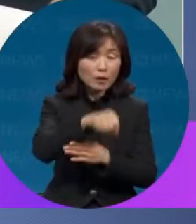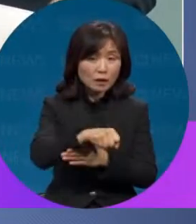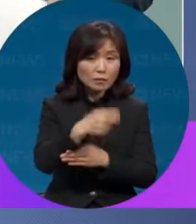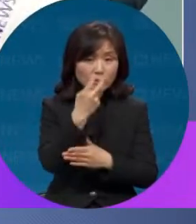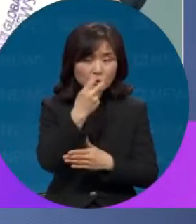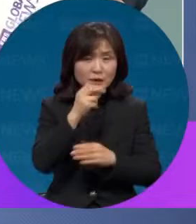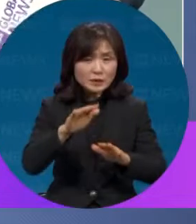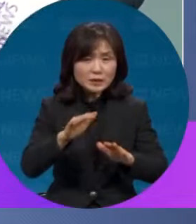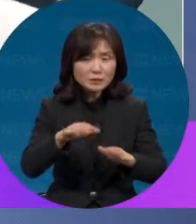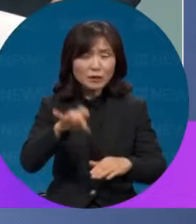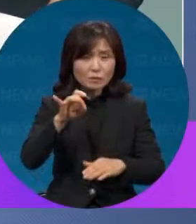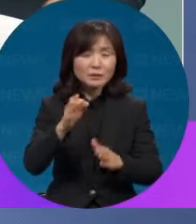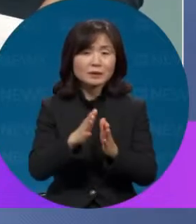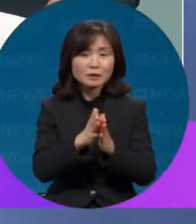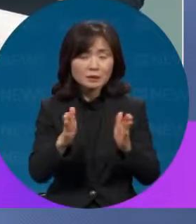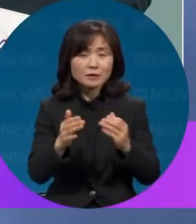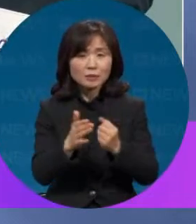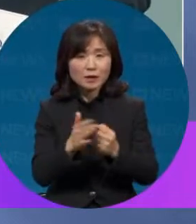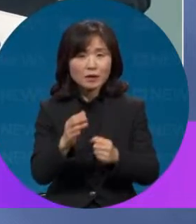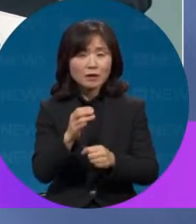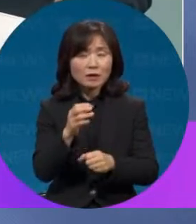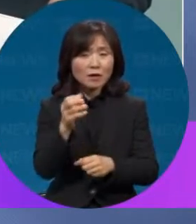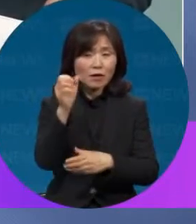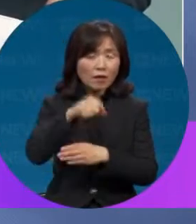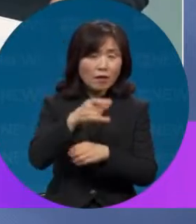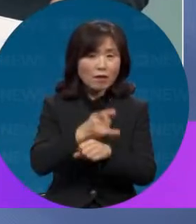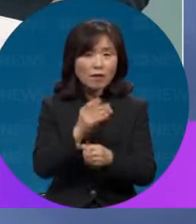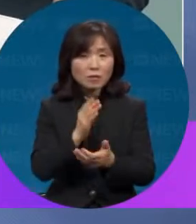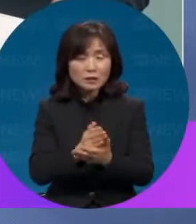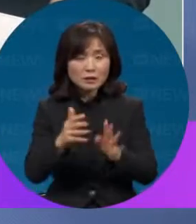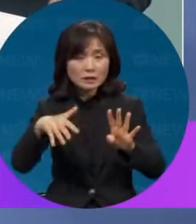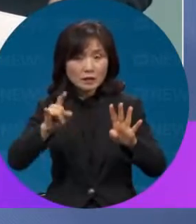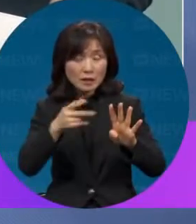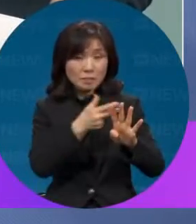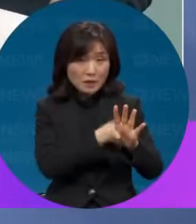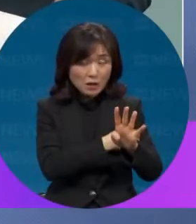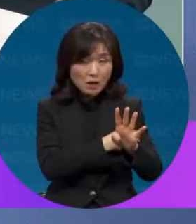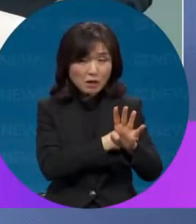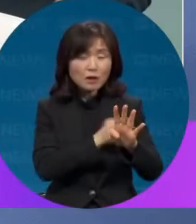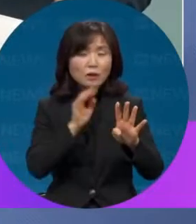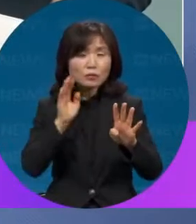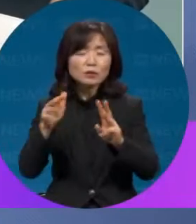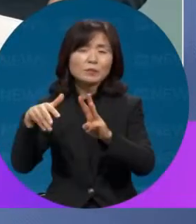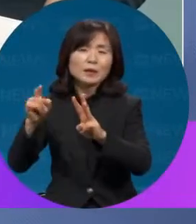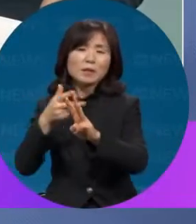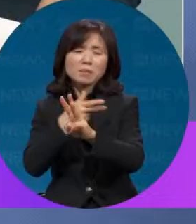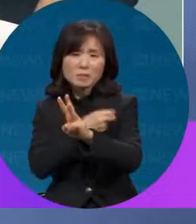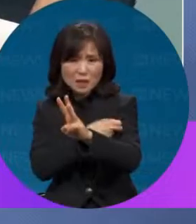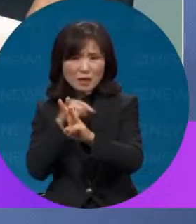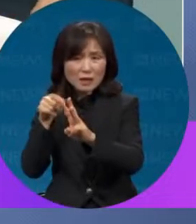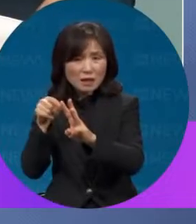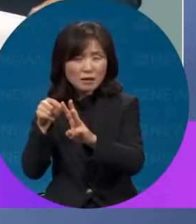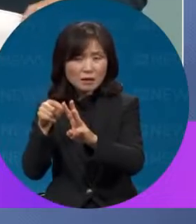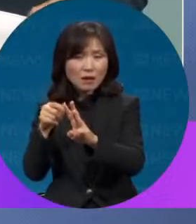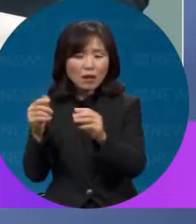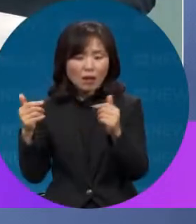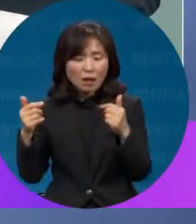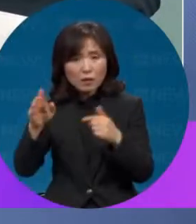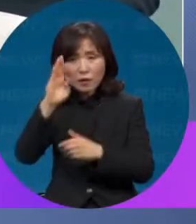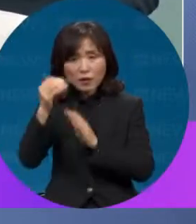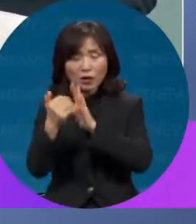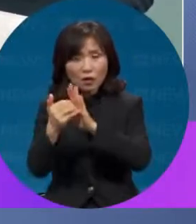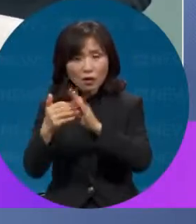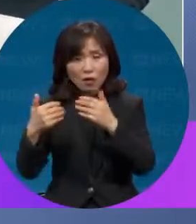아직 초기 단계로 허가 여부는 2 4차 접종 2 3차 접종 후의 약해지는 분자 면역체계를 강화해